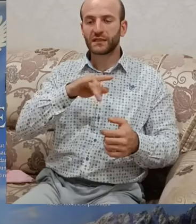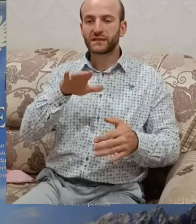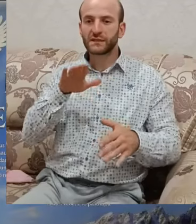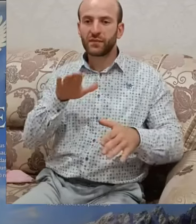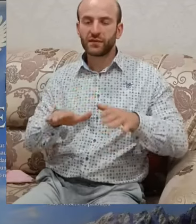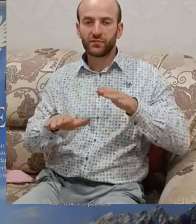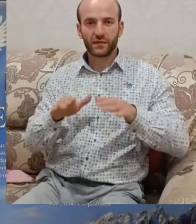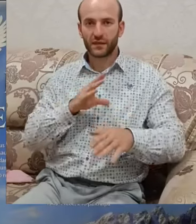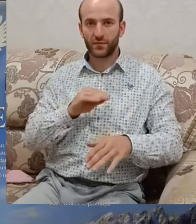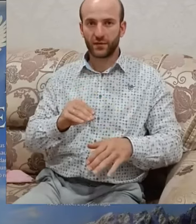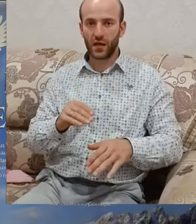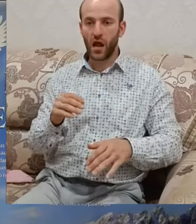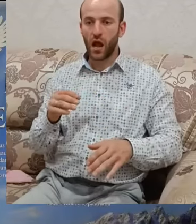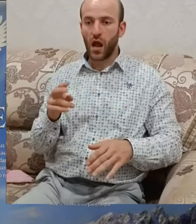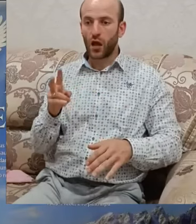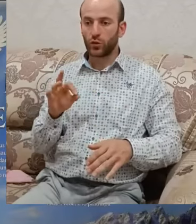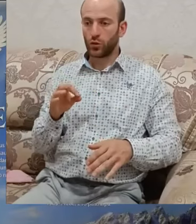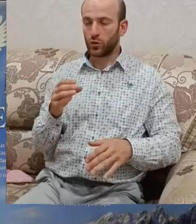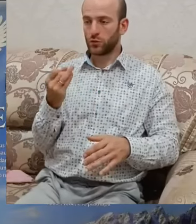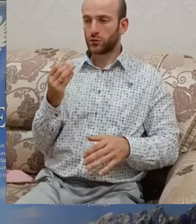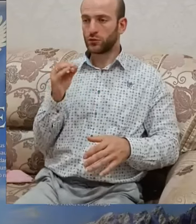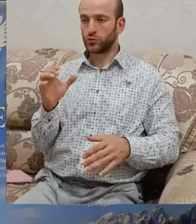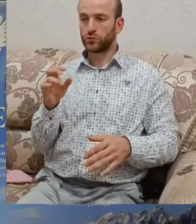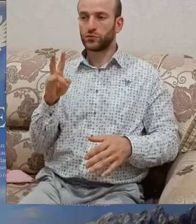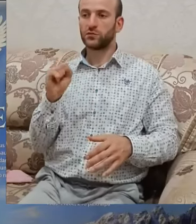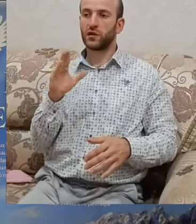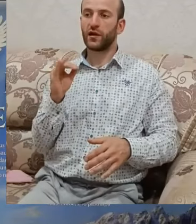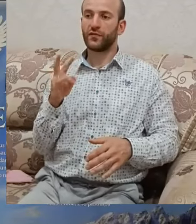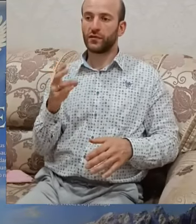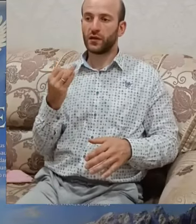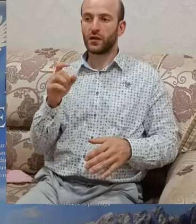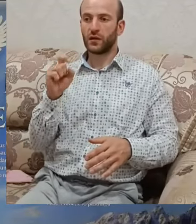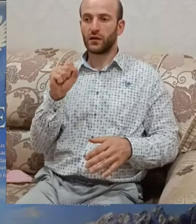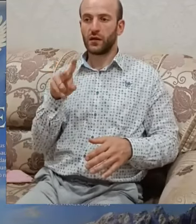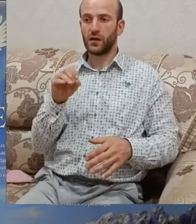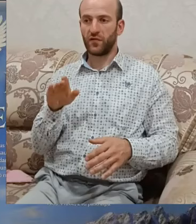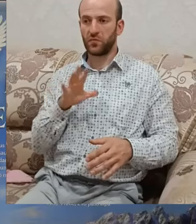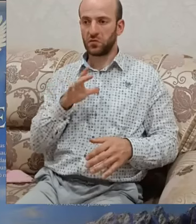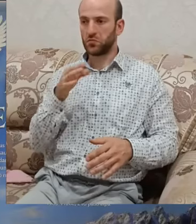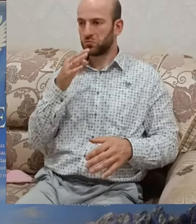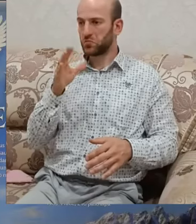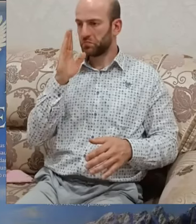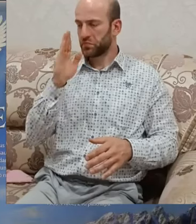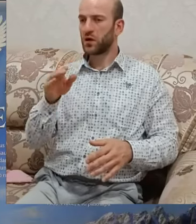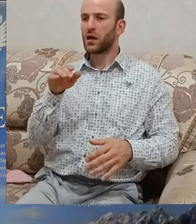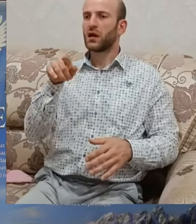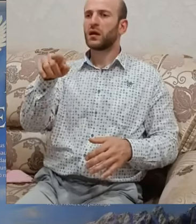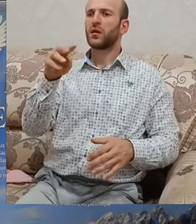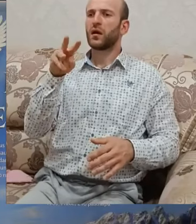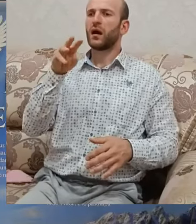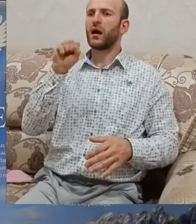и Халев могли сказать на амалекитян и евусян, ant jų, на них, lyg ten jų